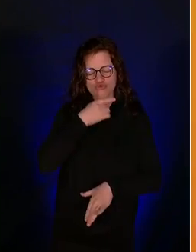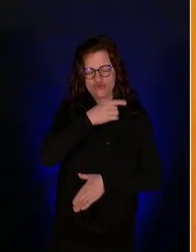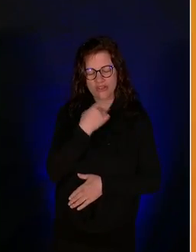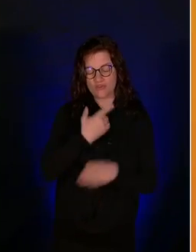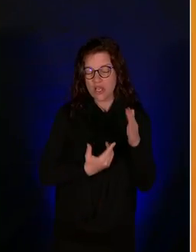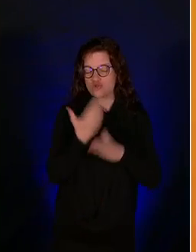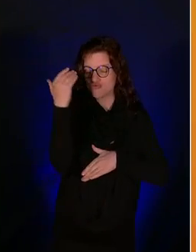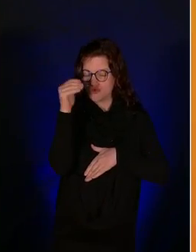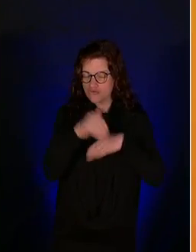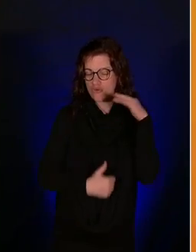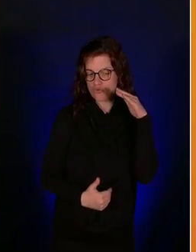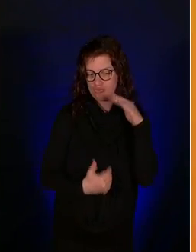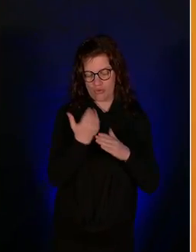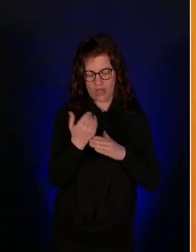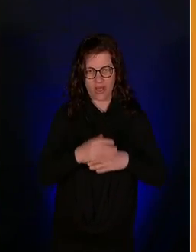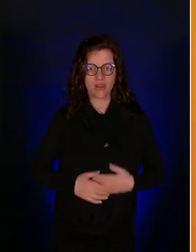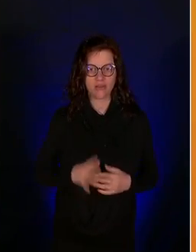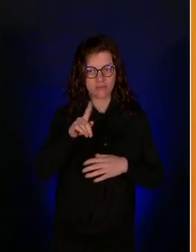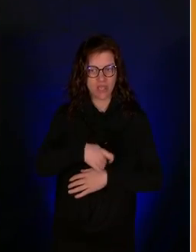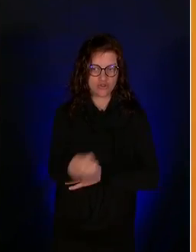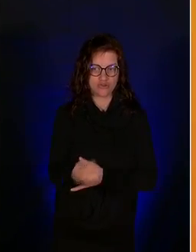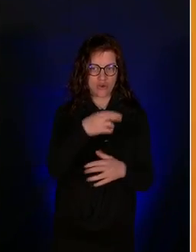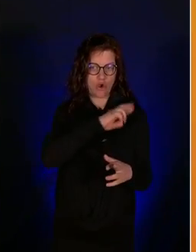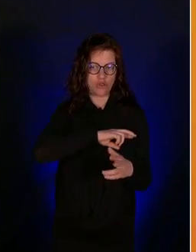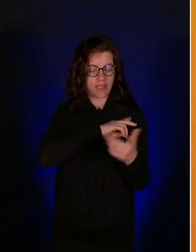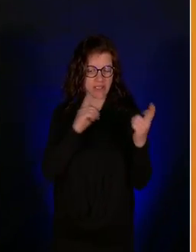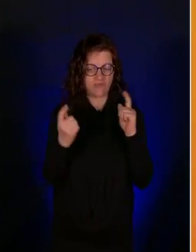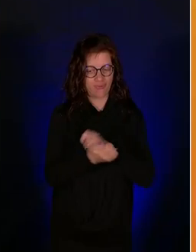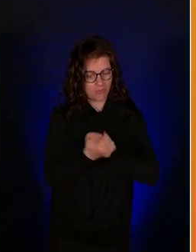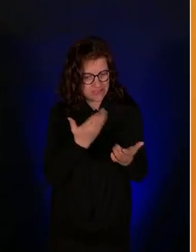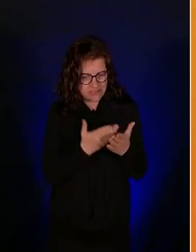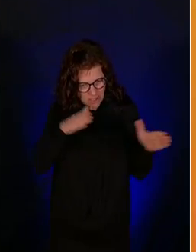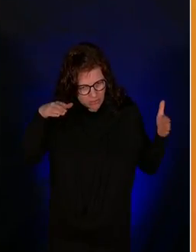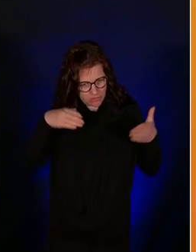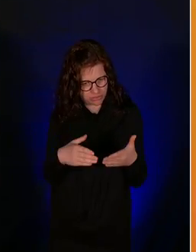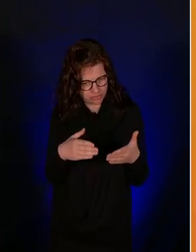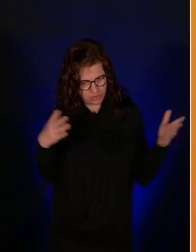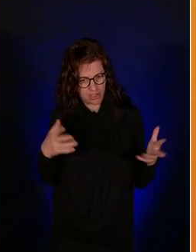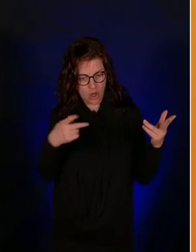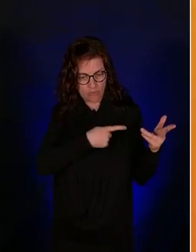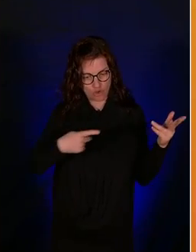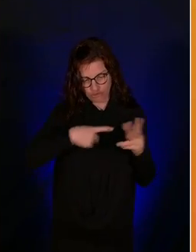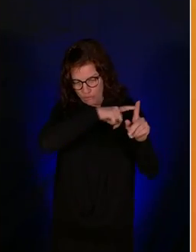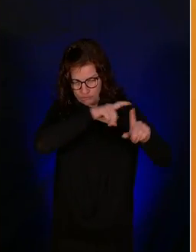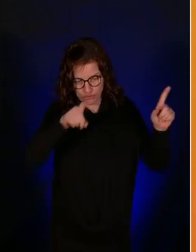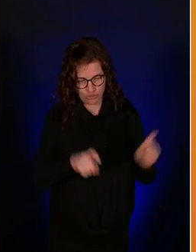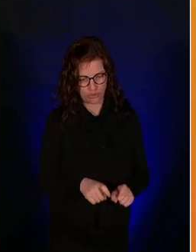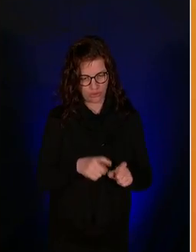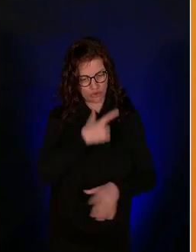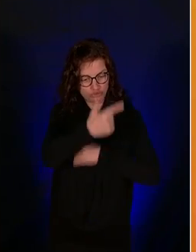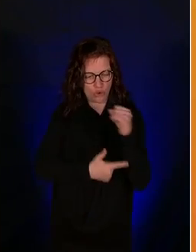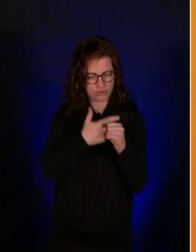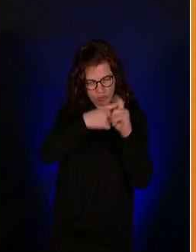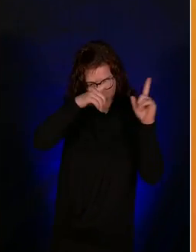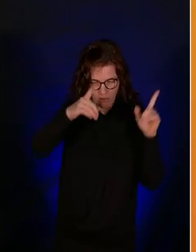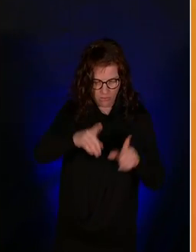Bien sûr, c'est la réforme des retraites qui est au centre. Les deux ans fermes, les pensions en chute libre, les moyens